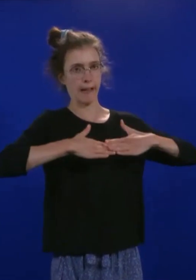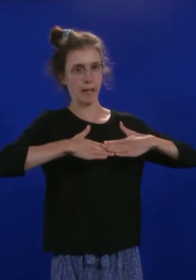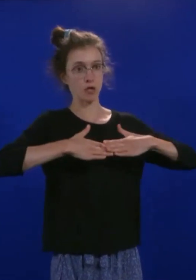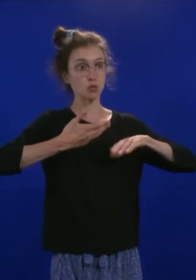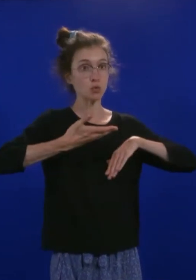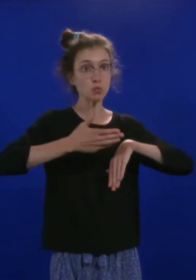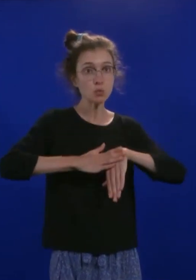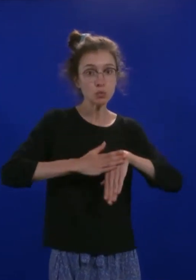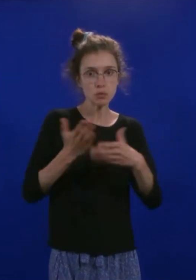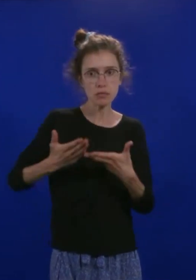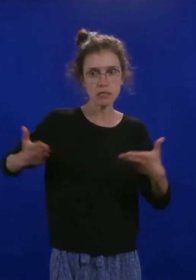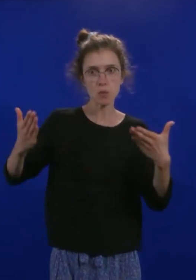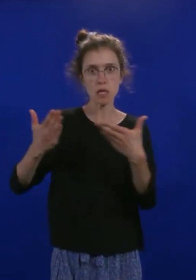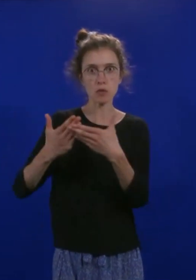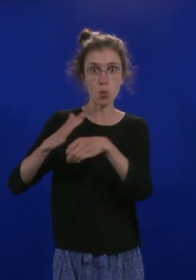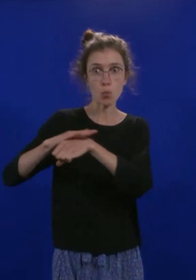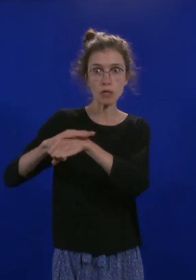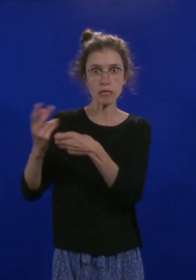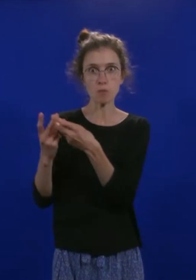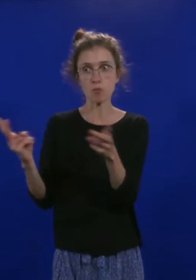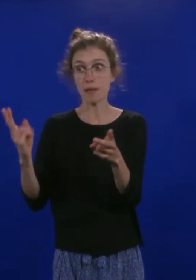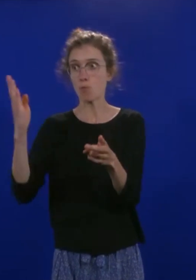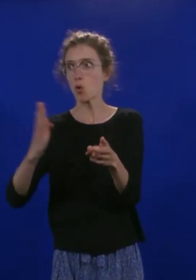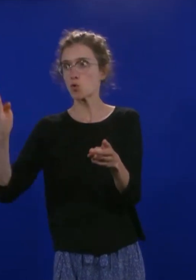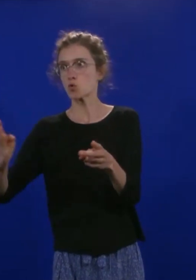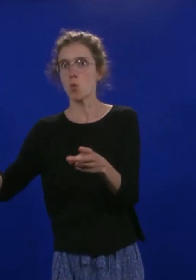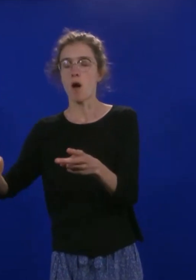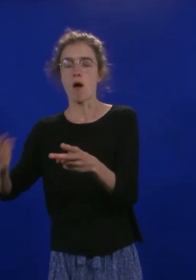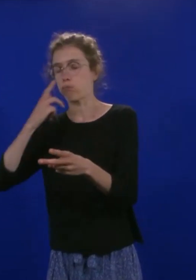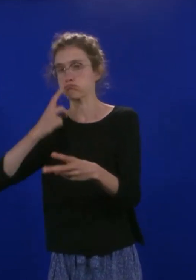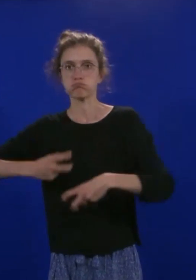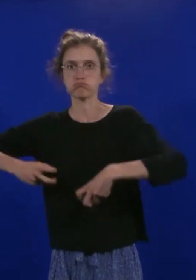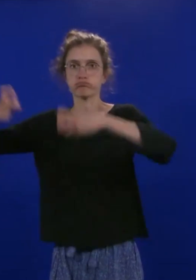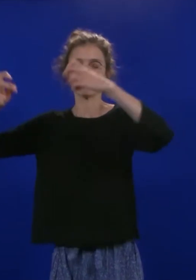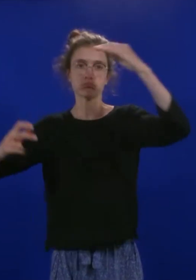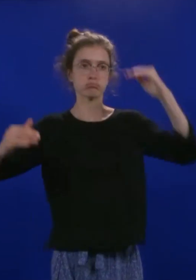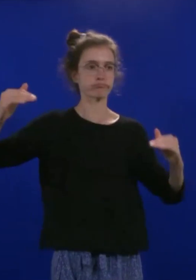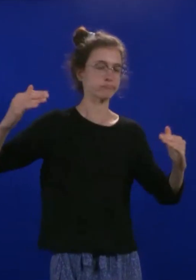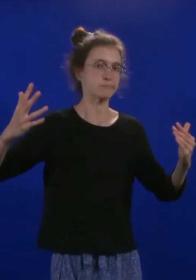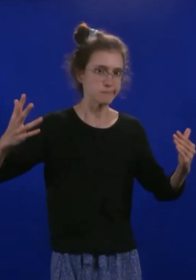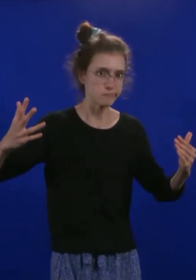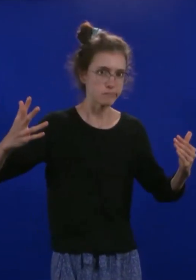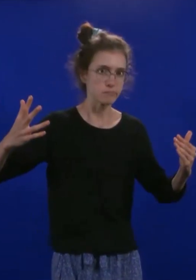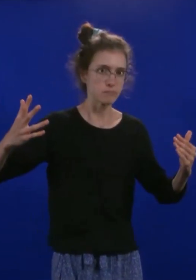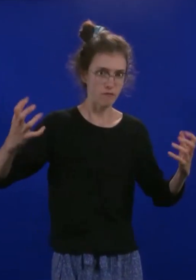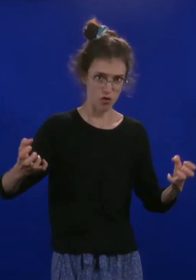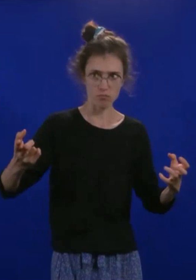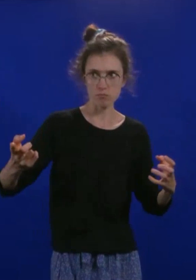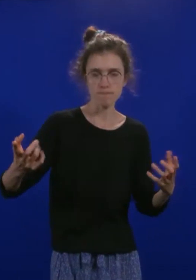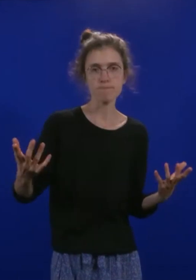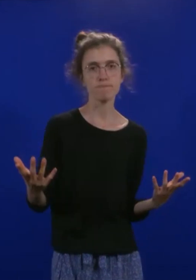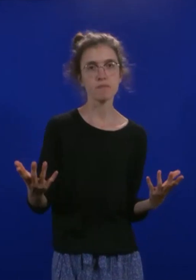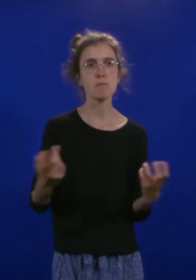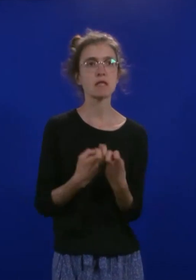publiques sont énormes. On l'a évoqué évidemment à travers les budgets annexes sur l'eau, sur